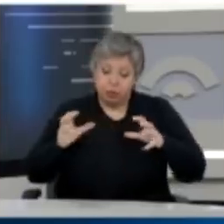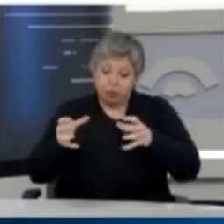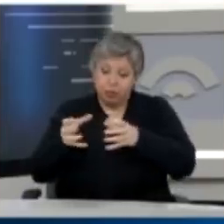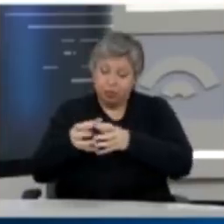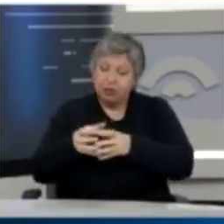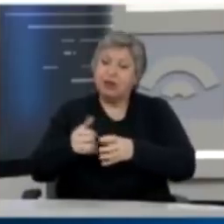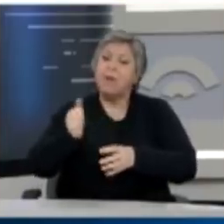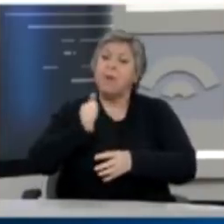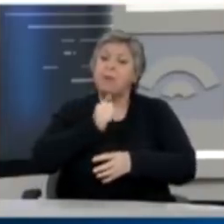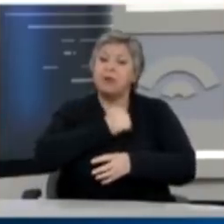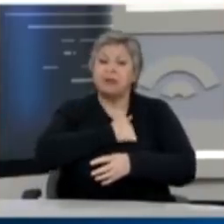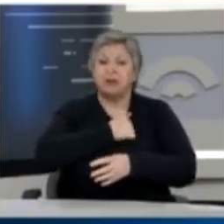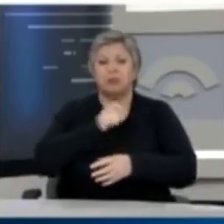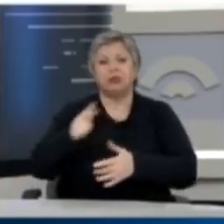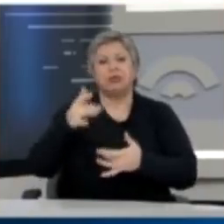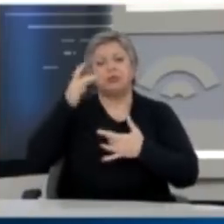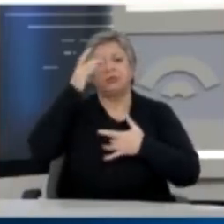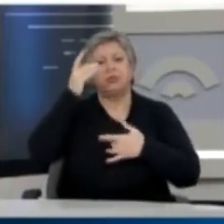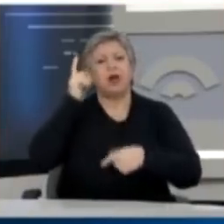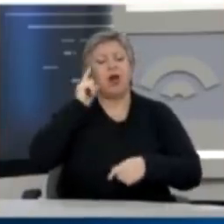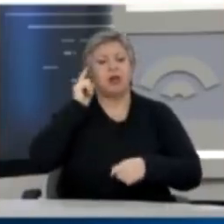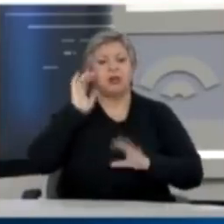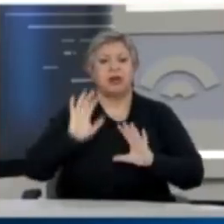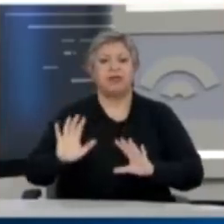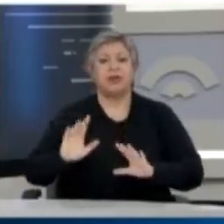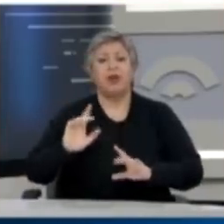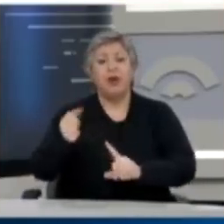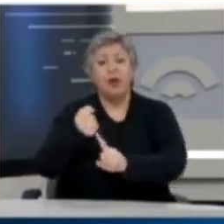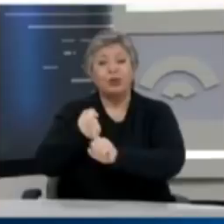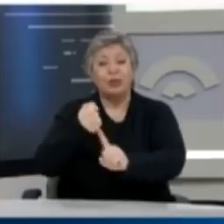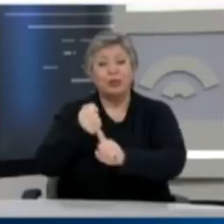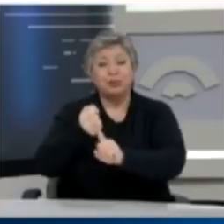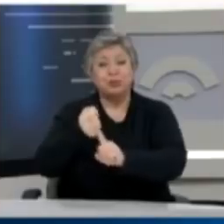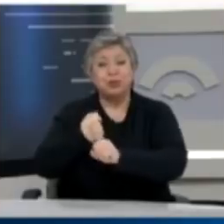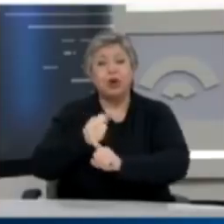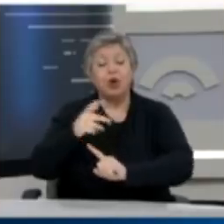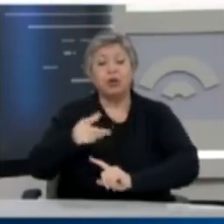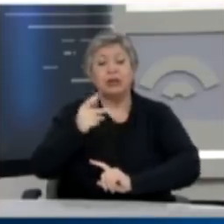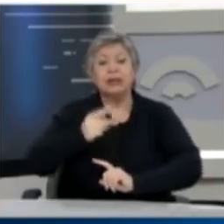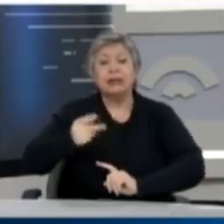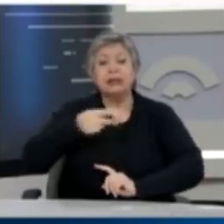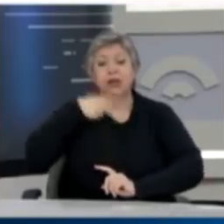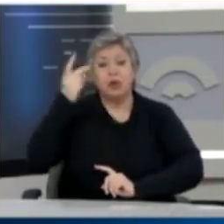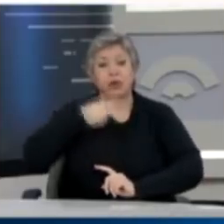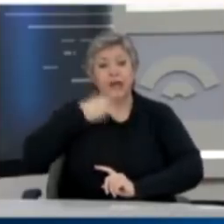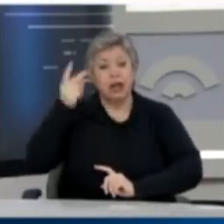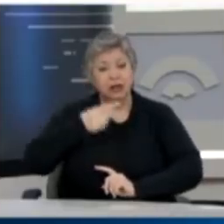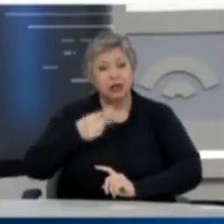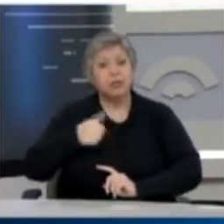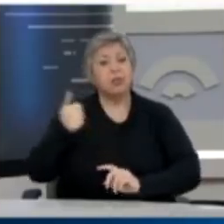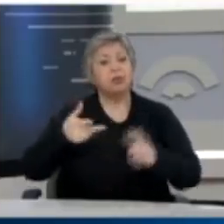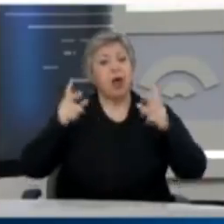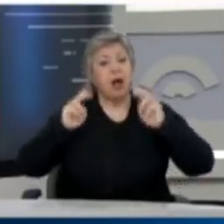να συνειδητοποιούν ότι η υπεράσπιση και διεύρυνση αυτών των δικαιωμάτων, η απόλαυσή τους στην πραγματική